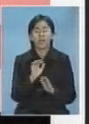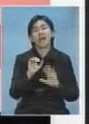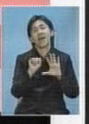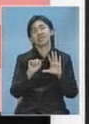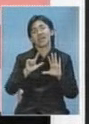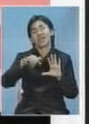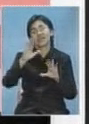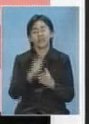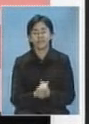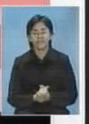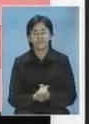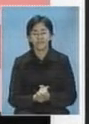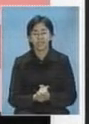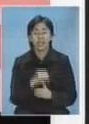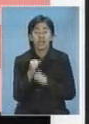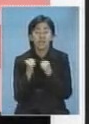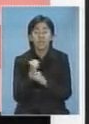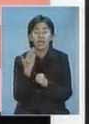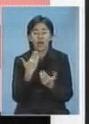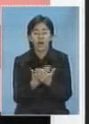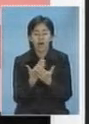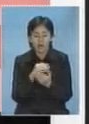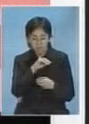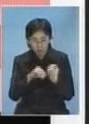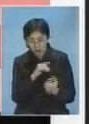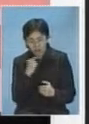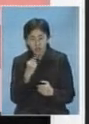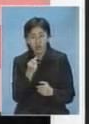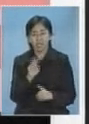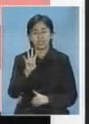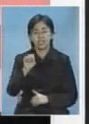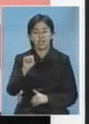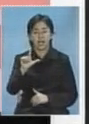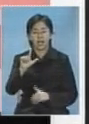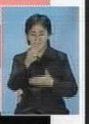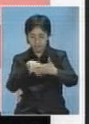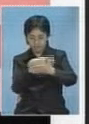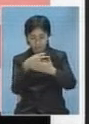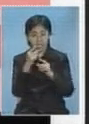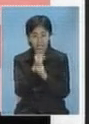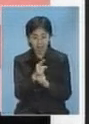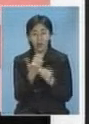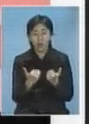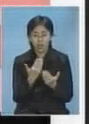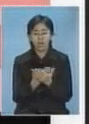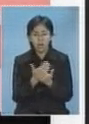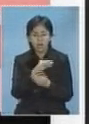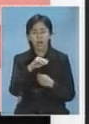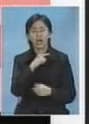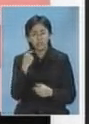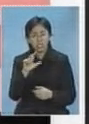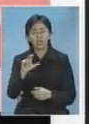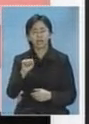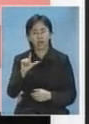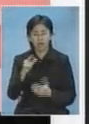าครับของท่านปีที่แล้วขาดดุล 400,000 เห็นไหมครับตามตารางปีนี้ยังมีหน้ามาขาดดุลอีก 300,000 ครับแล้ว